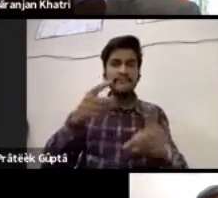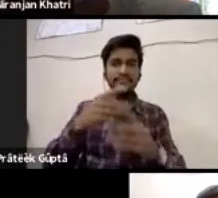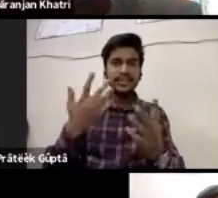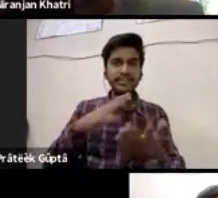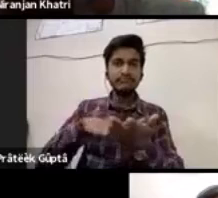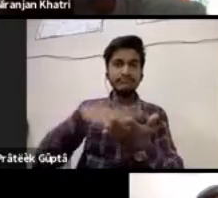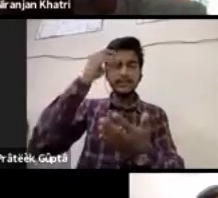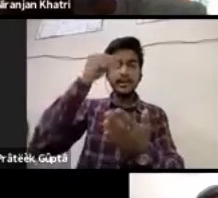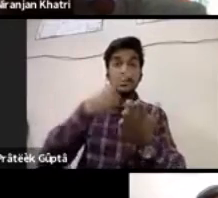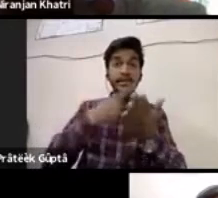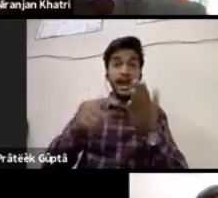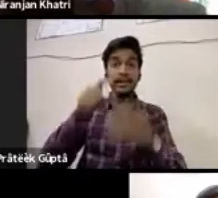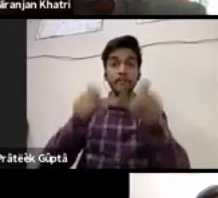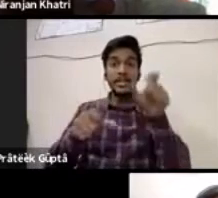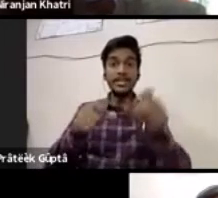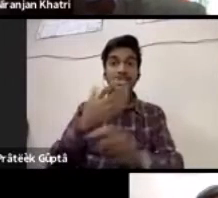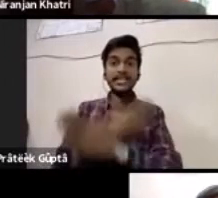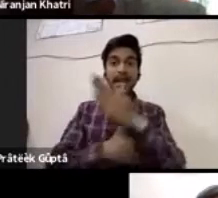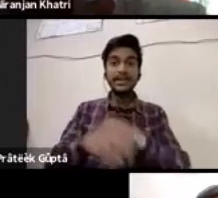राइटर तो देंगे, वो